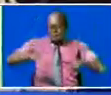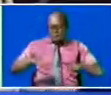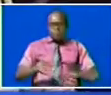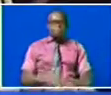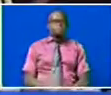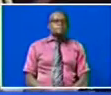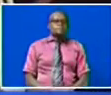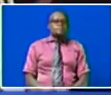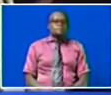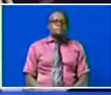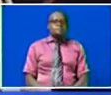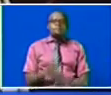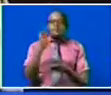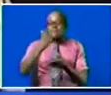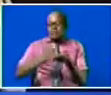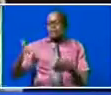Wengine